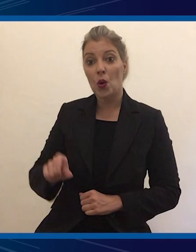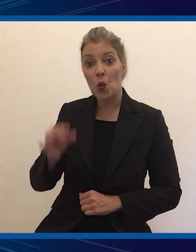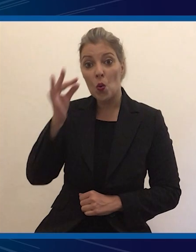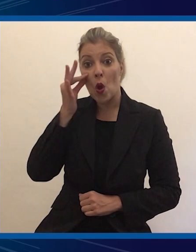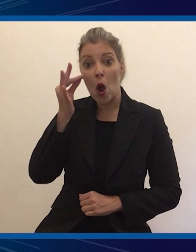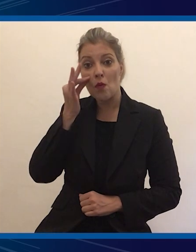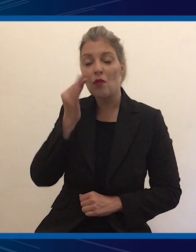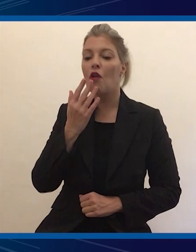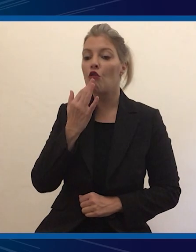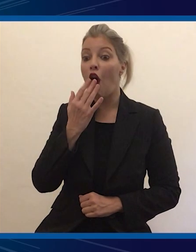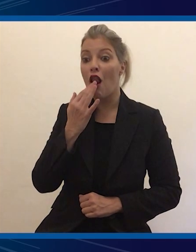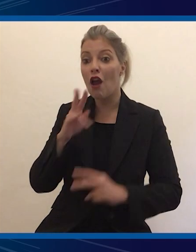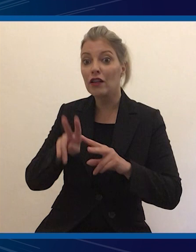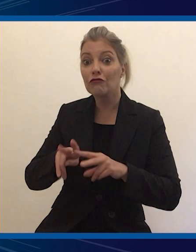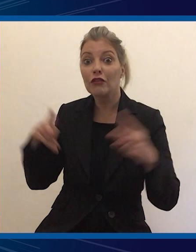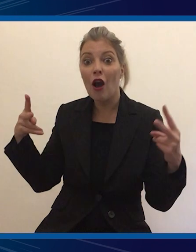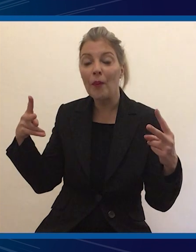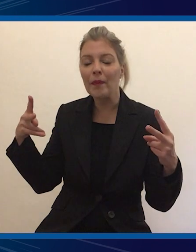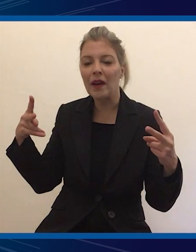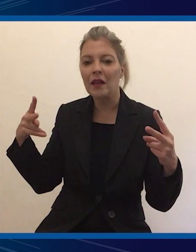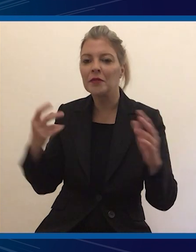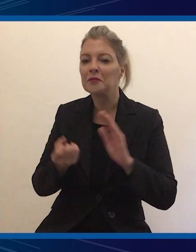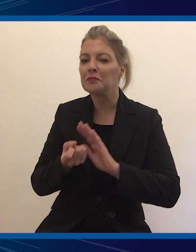L'uomo scoprì i colori e fu l'arcobaleno.